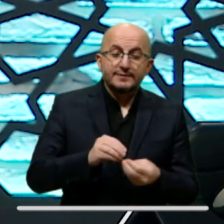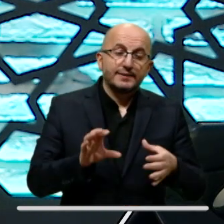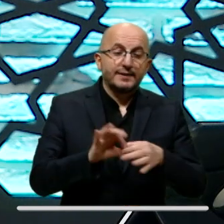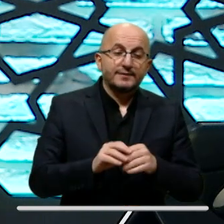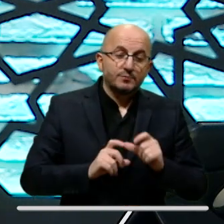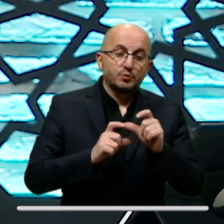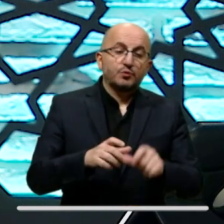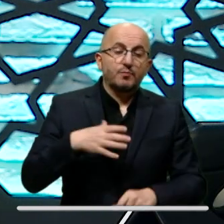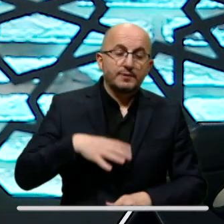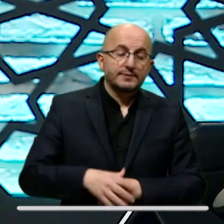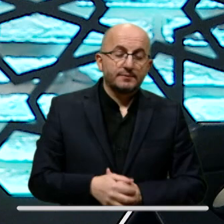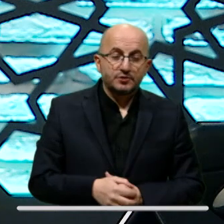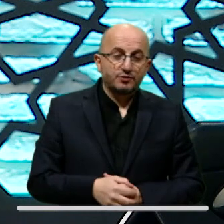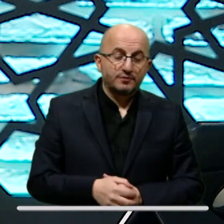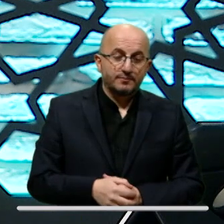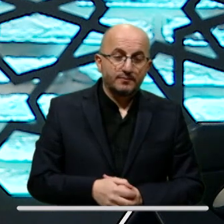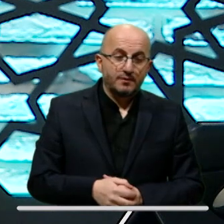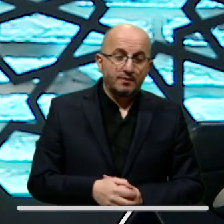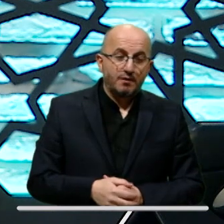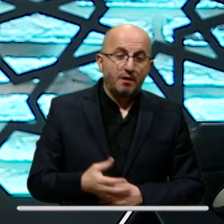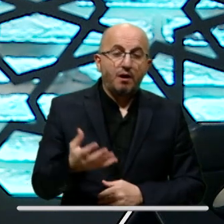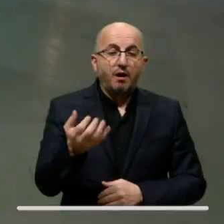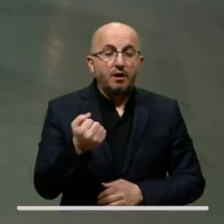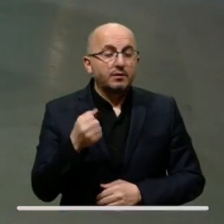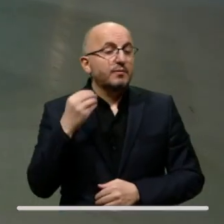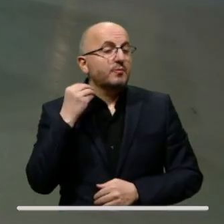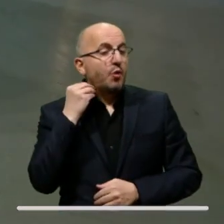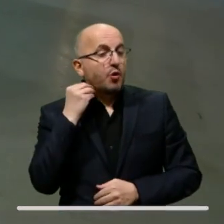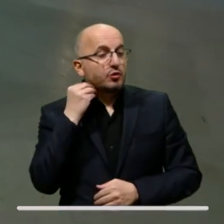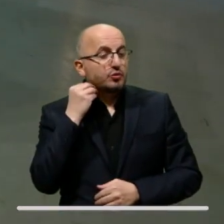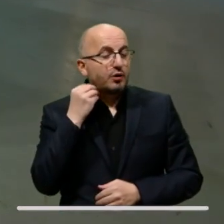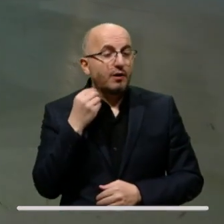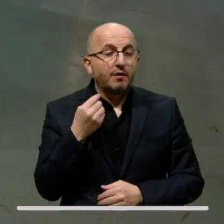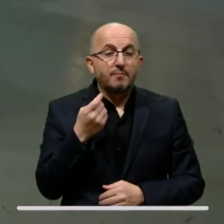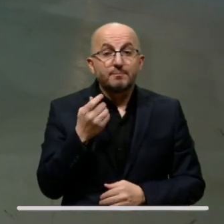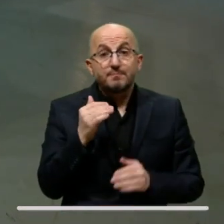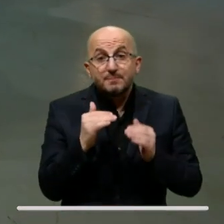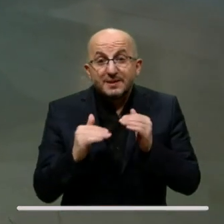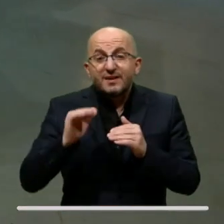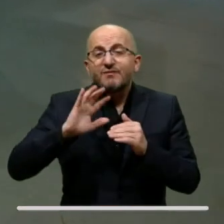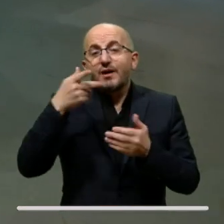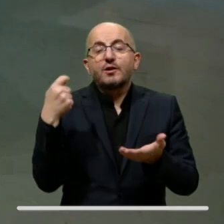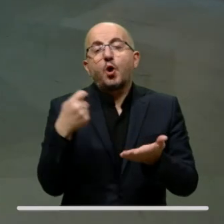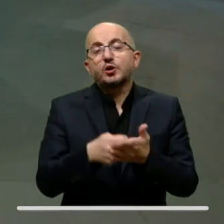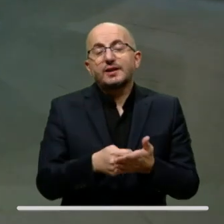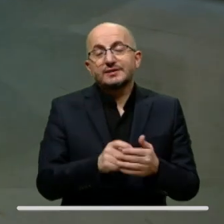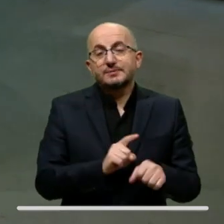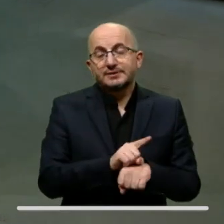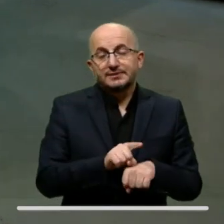sormak istemiştim de. Buyurun. Aldığımız bir borcu bir miktar fazlasıyla ödediğimizde, yani